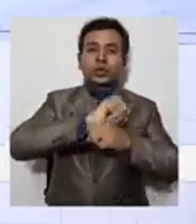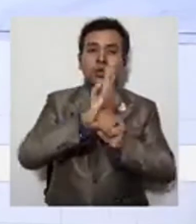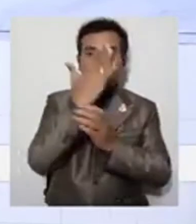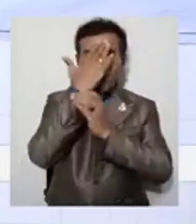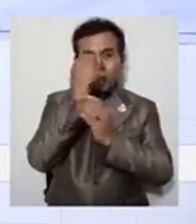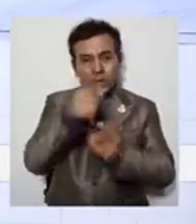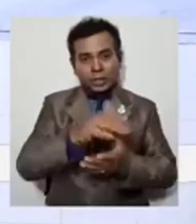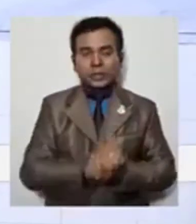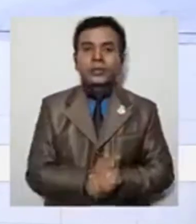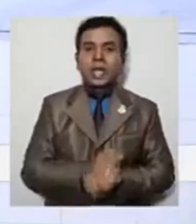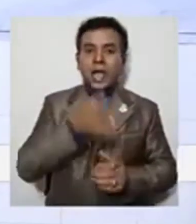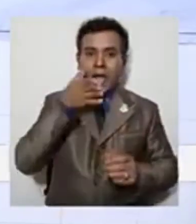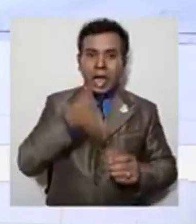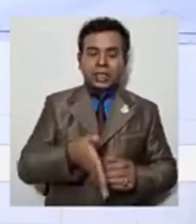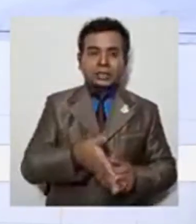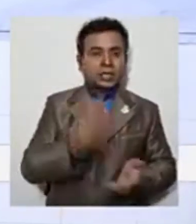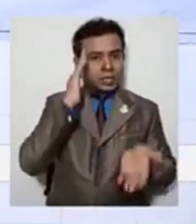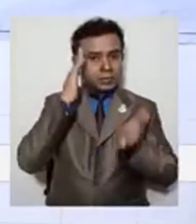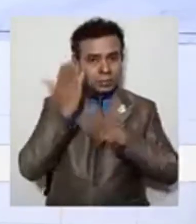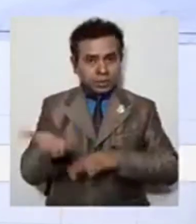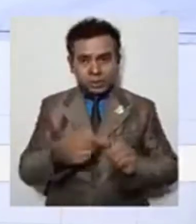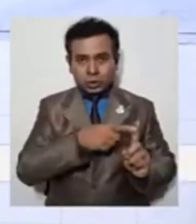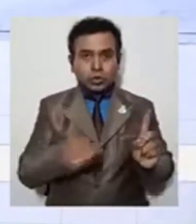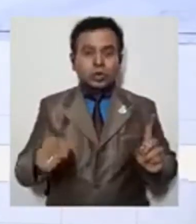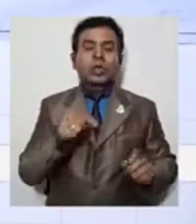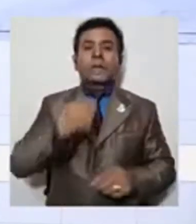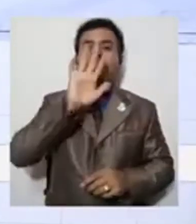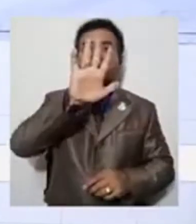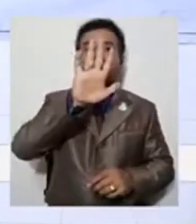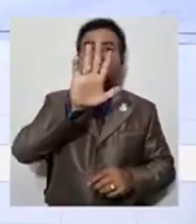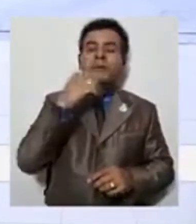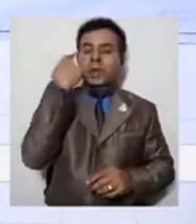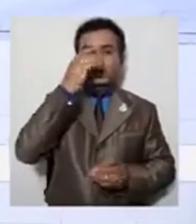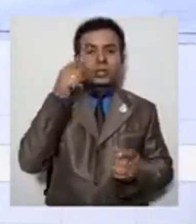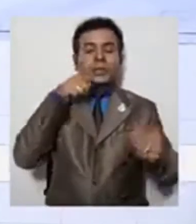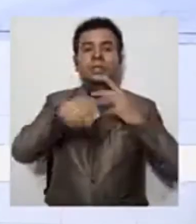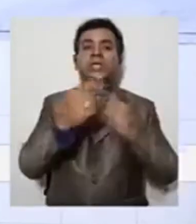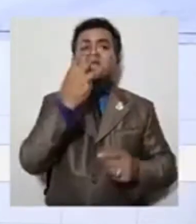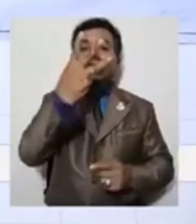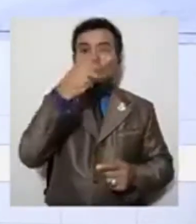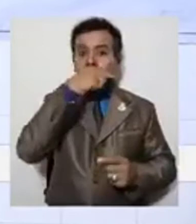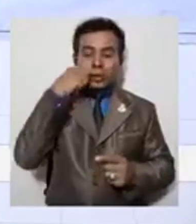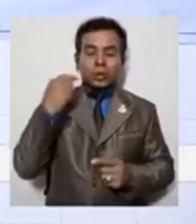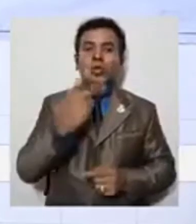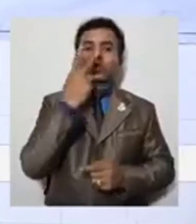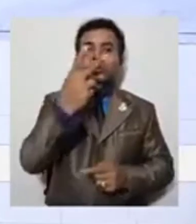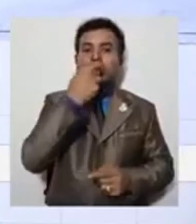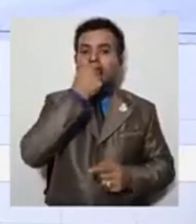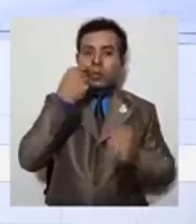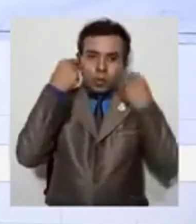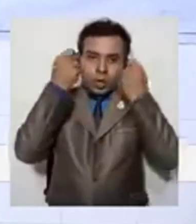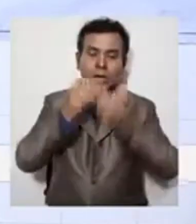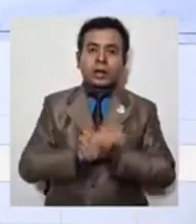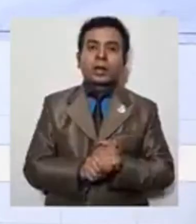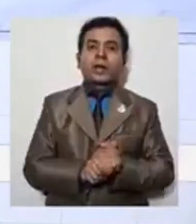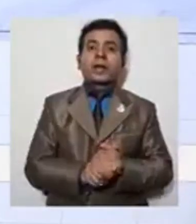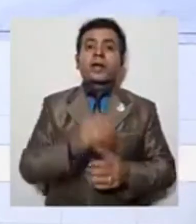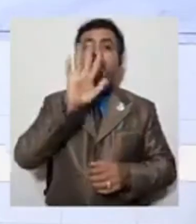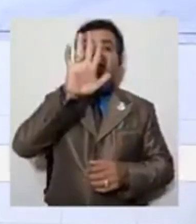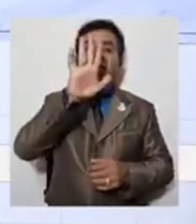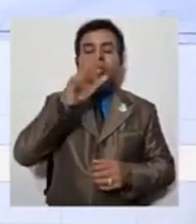হয়েছে কোভিড-19 8790 জন দুঃখের সাথে জানাচ্ছি যে আজকেও আমাদের মৃত্যুর তালিকায় 5 জন ব্যক্তি